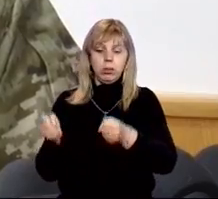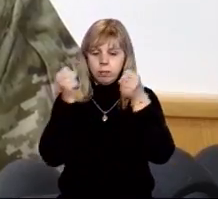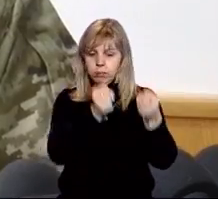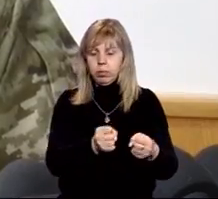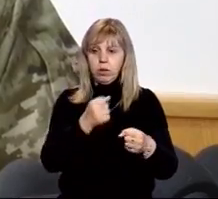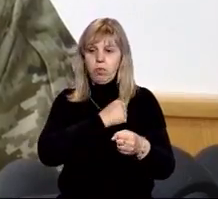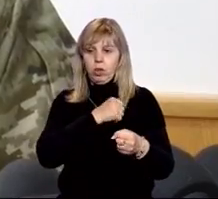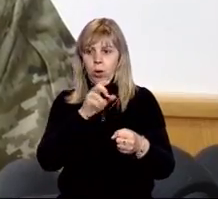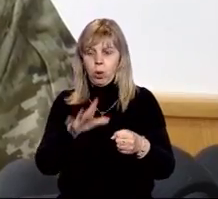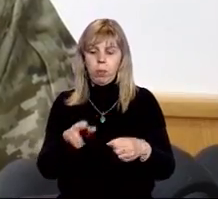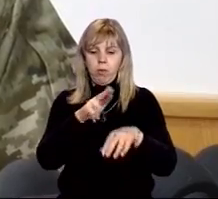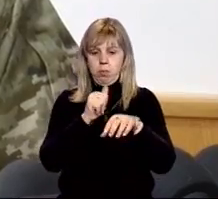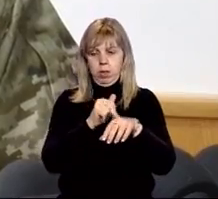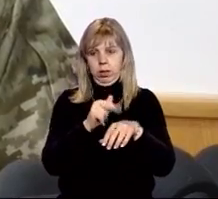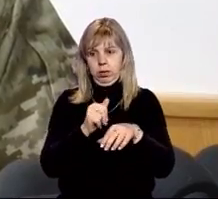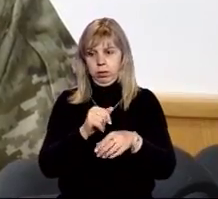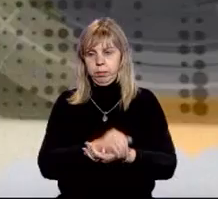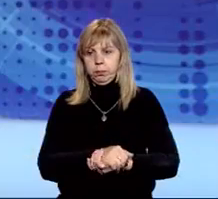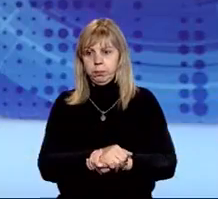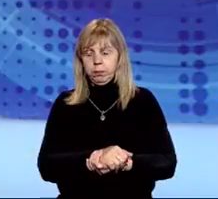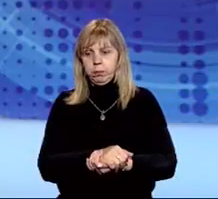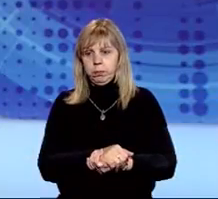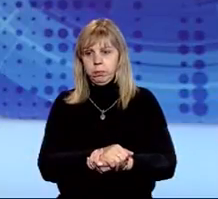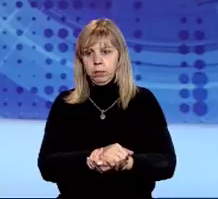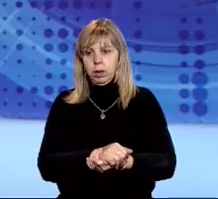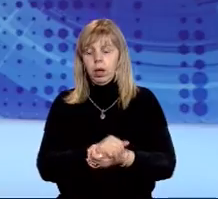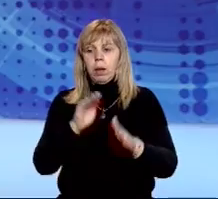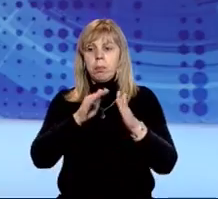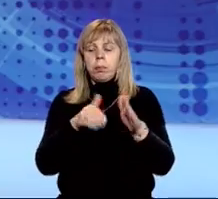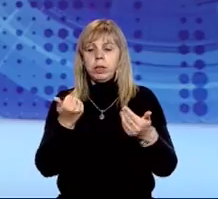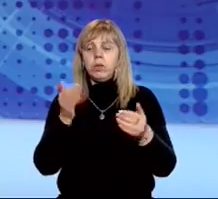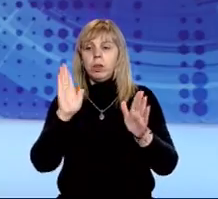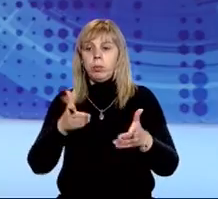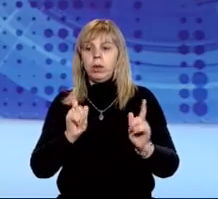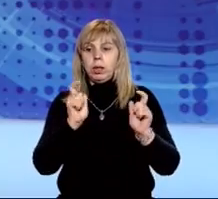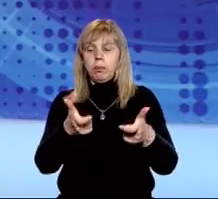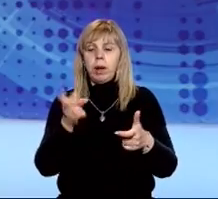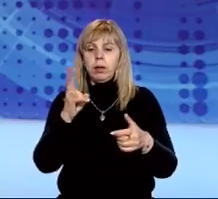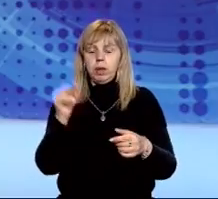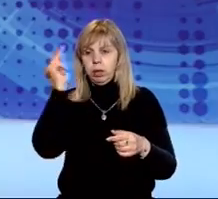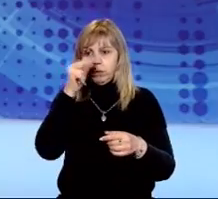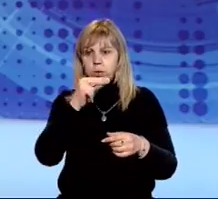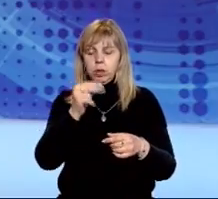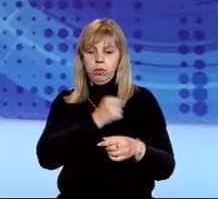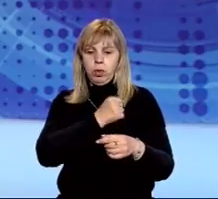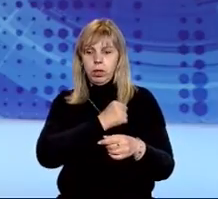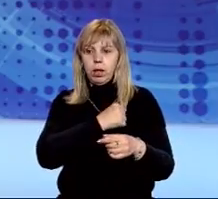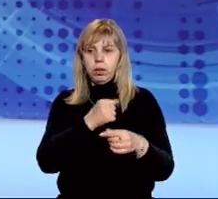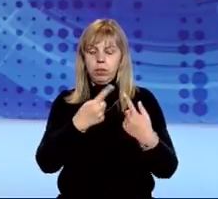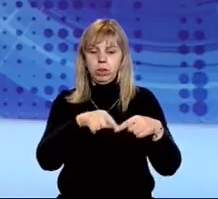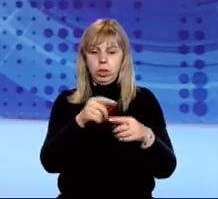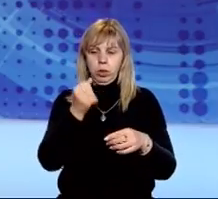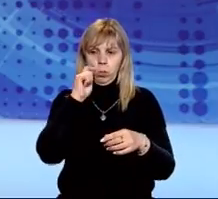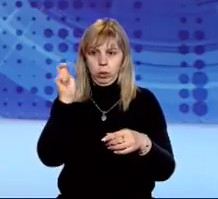комісаріат органами Національної поліції. Призовники будуть направлені для проходження військової служби в частинах Збройних